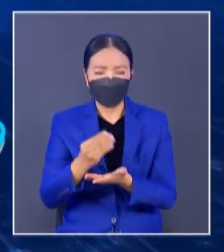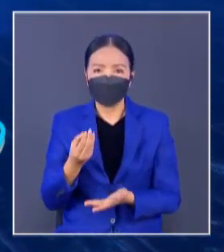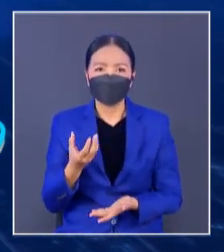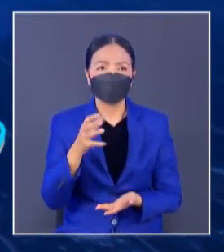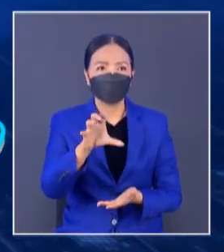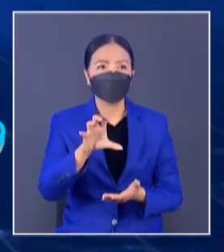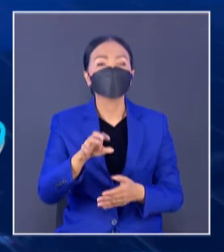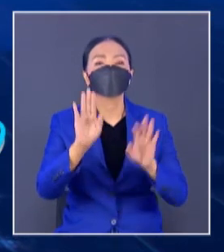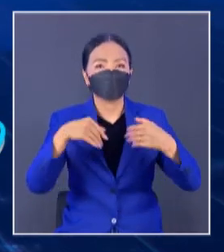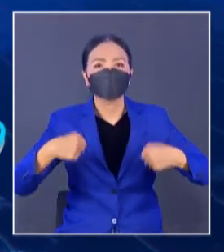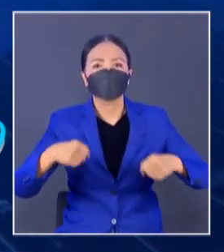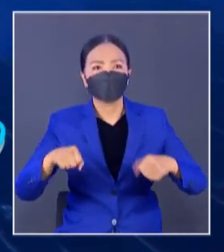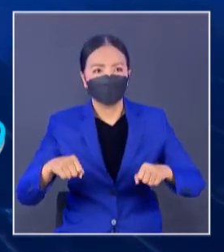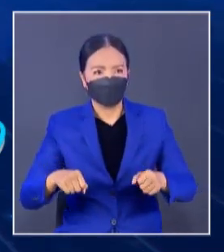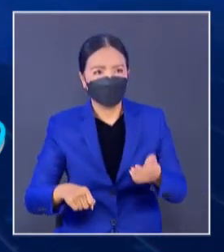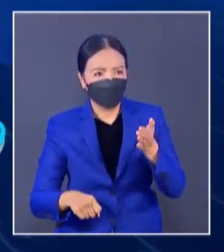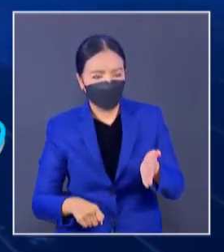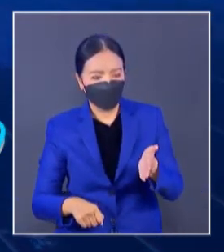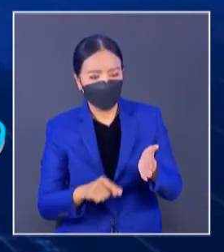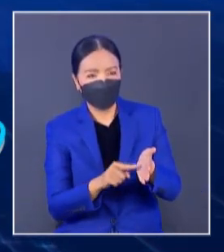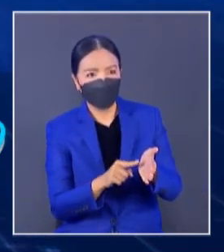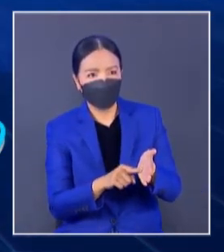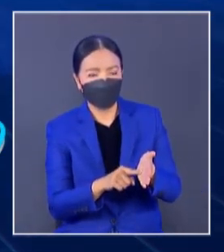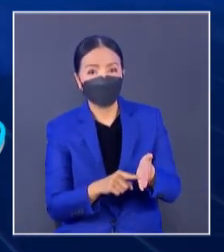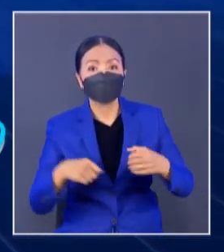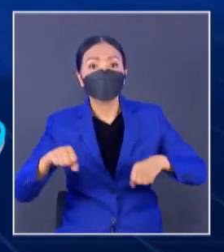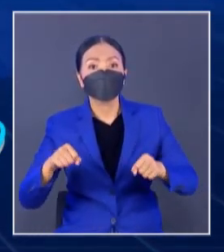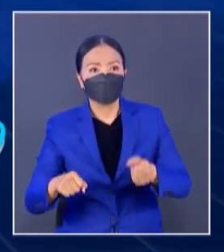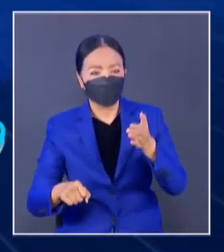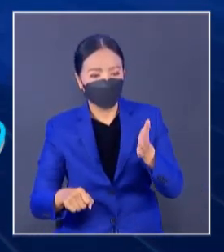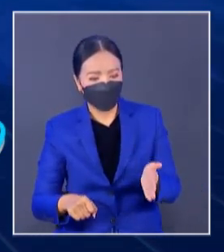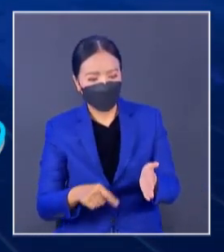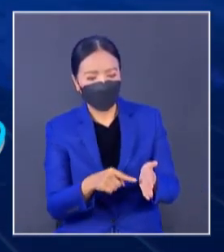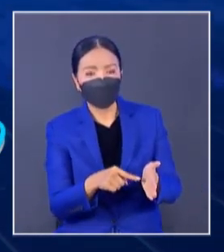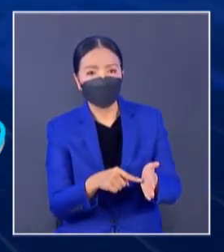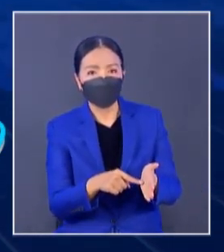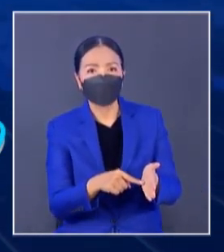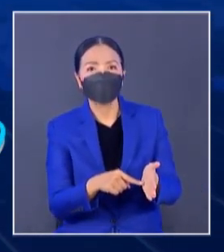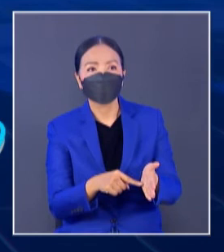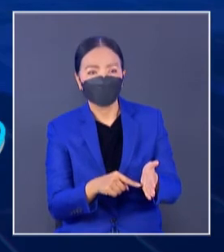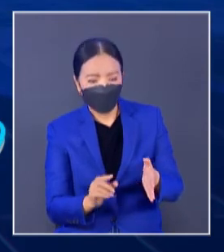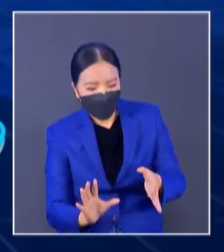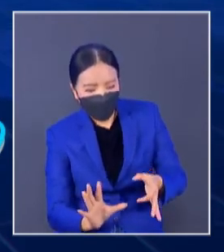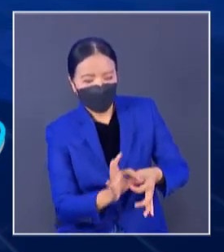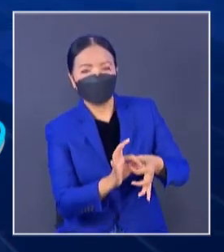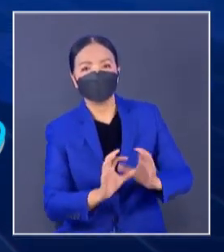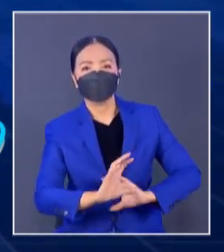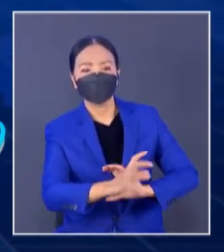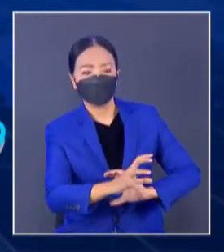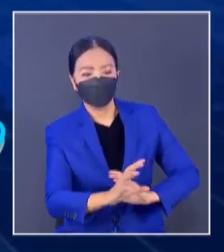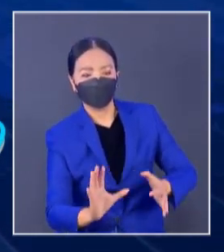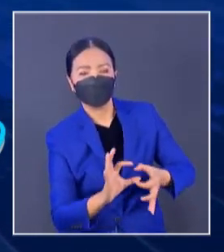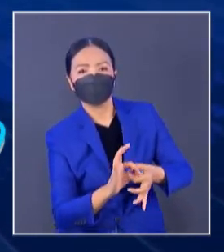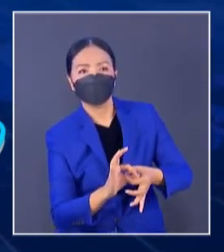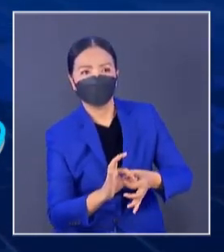นมากนะครับส่วนใหญ่กลายเป็นกระแสตีกลับอย่างที่ผมบอกว่ากลายเป็นคดีพลิกไปกระแสตีกลับไปที่ไรเดอร์เจ้า